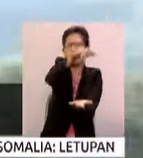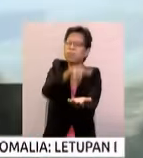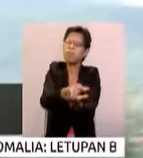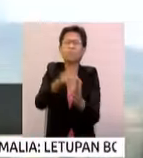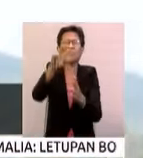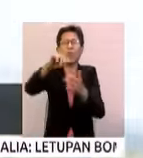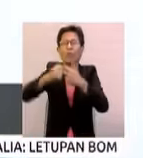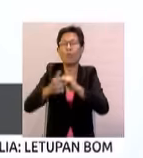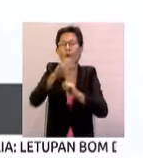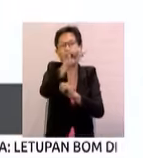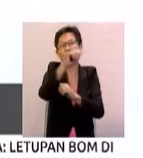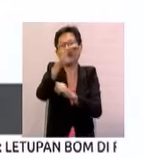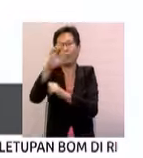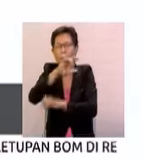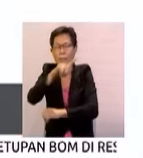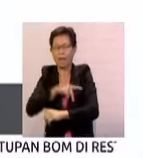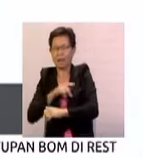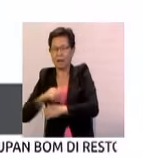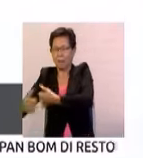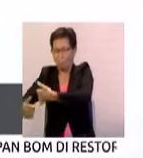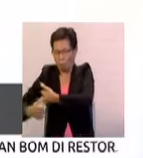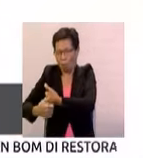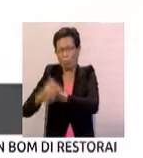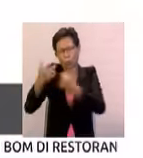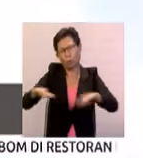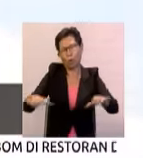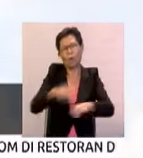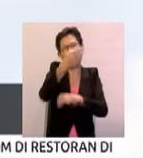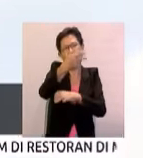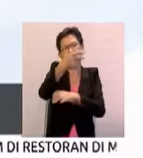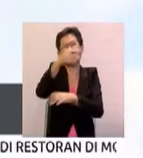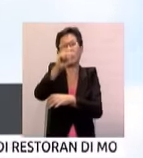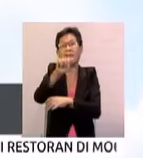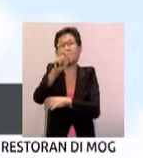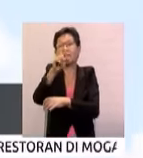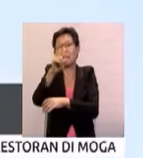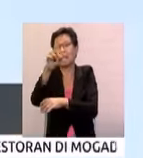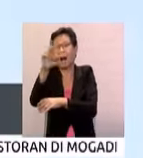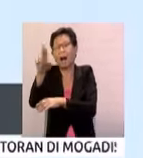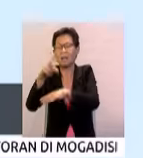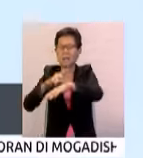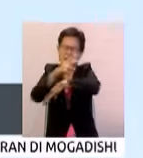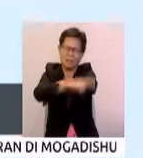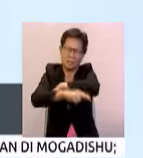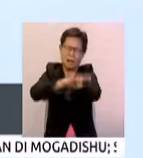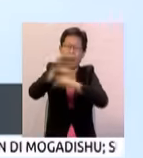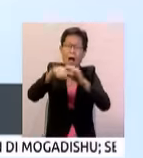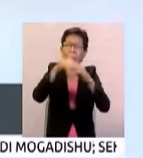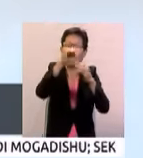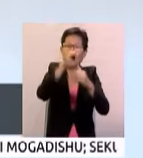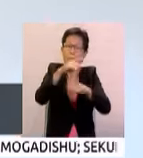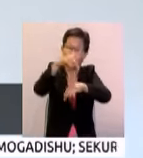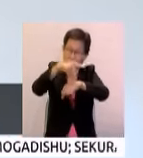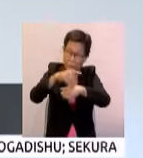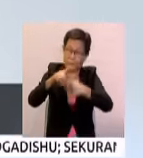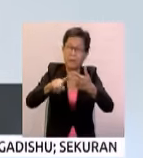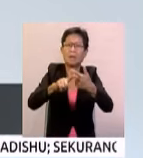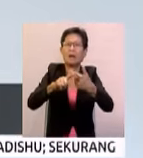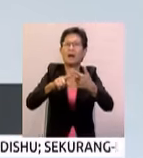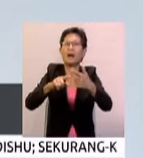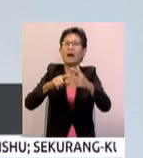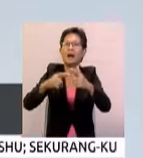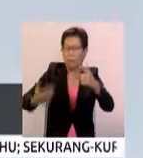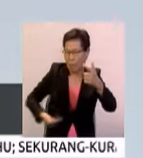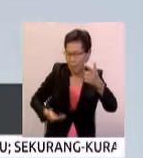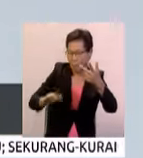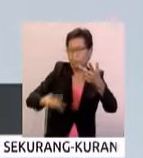Setakat ini, A400M milik TUDM telah melaksanakan operasi HADR di beberapa negara termasuk Marawi, Filipina, Chittagong, Bangladesh dan